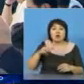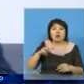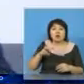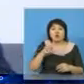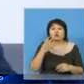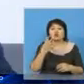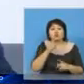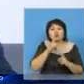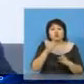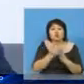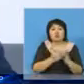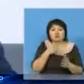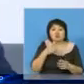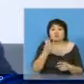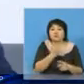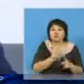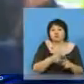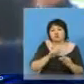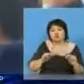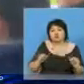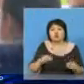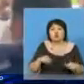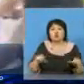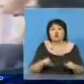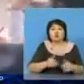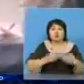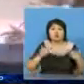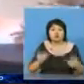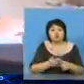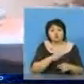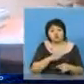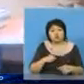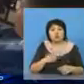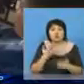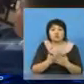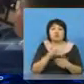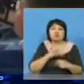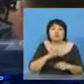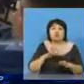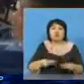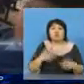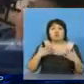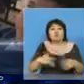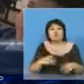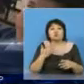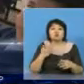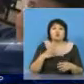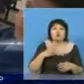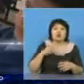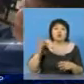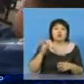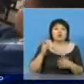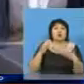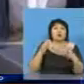төрт ерекшелікті атады. Бірінші, ұстаздардың құқықтарын кеңейту және өзіне тән емес жұмыстан босату, жүктемесін